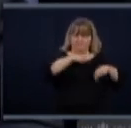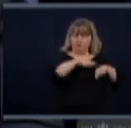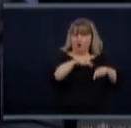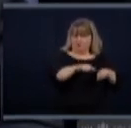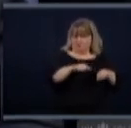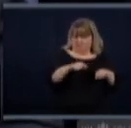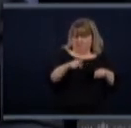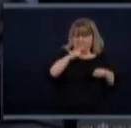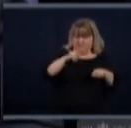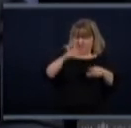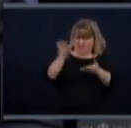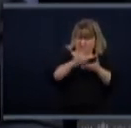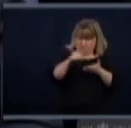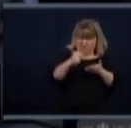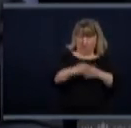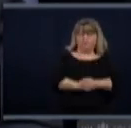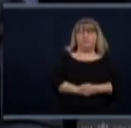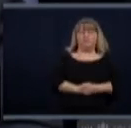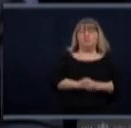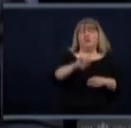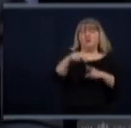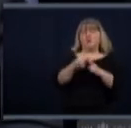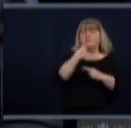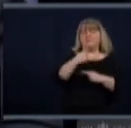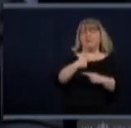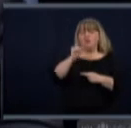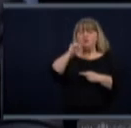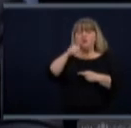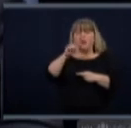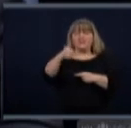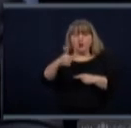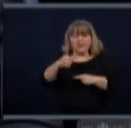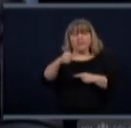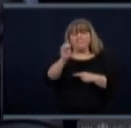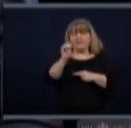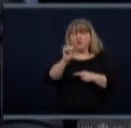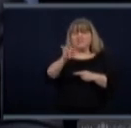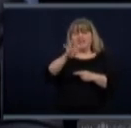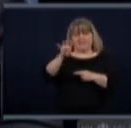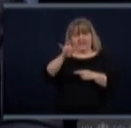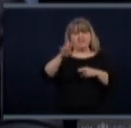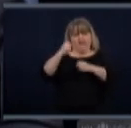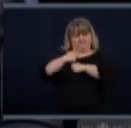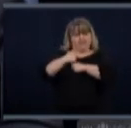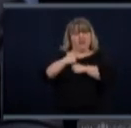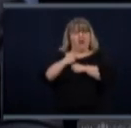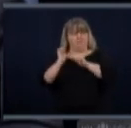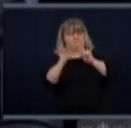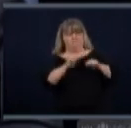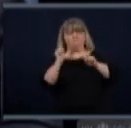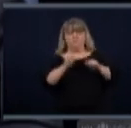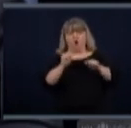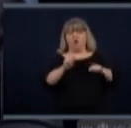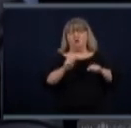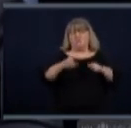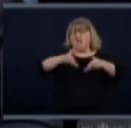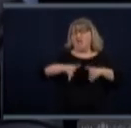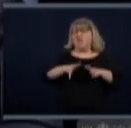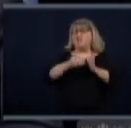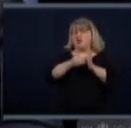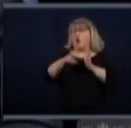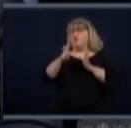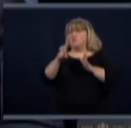devraient arriver mercredi, donc après-demain. Puis il devrait y en avoir un autre 275 qui vont suivre, mais ça, on n'a pas la